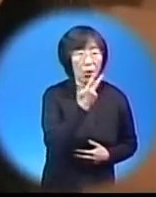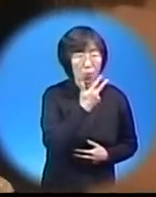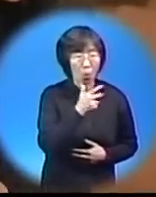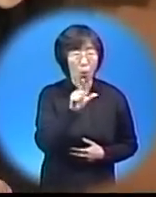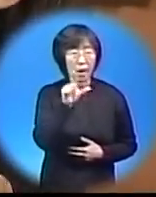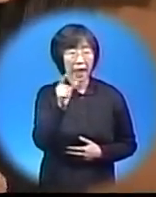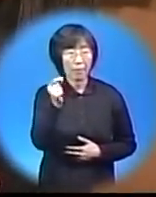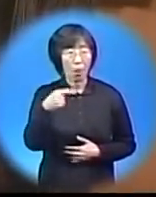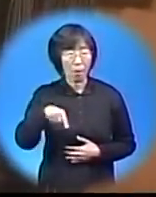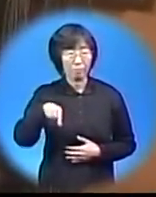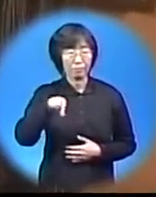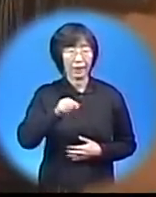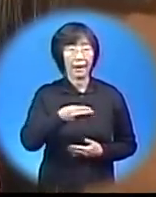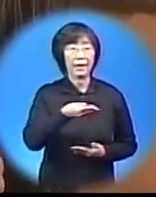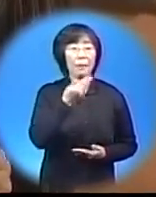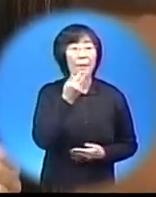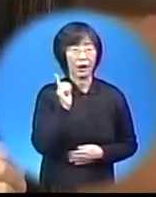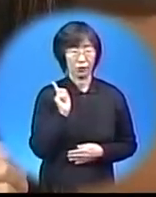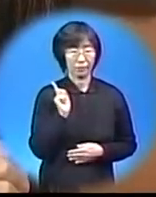です。